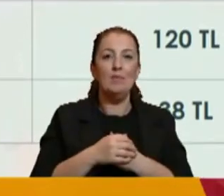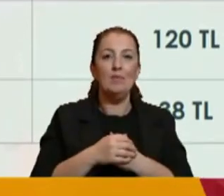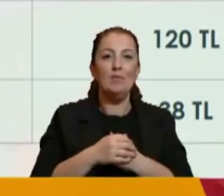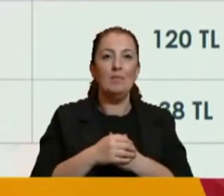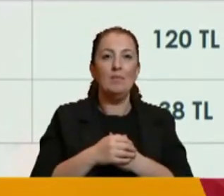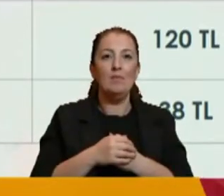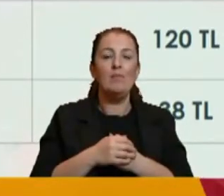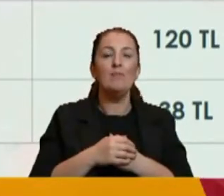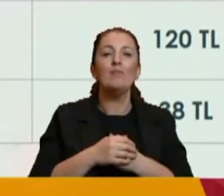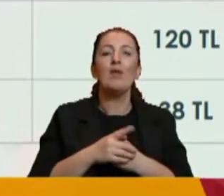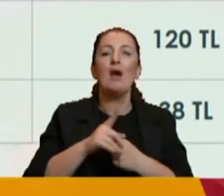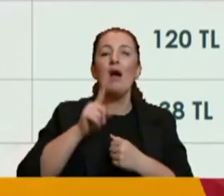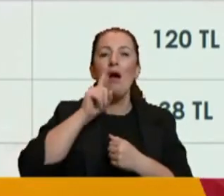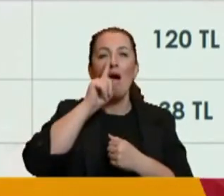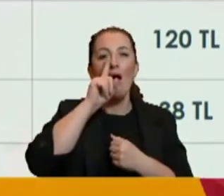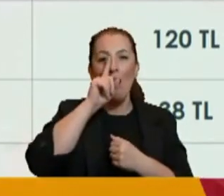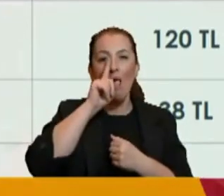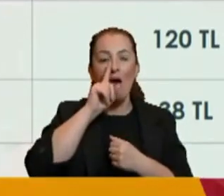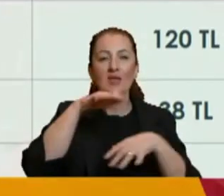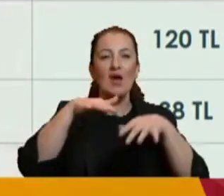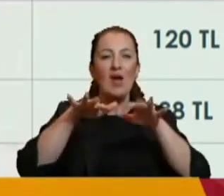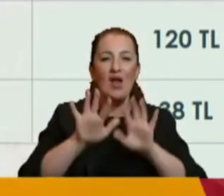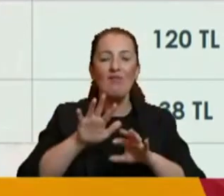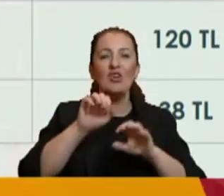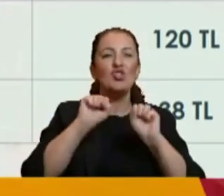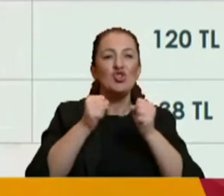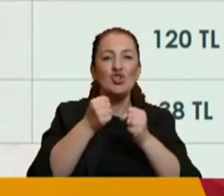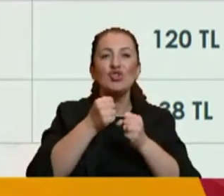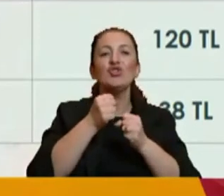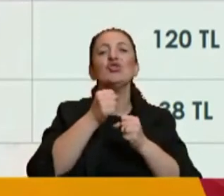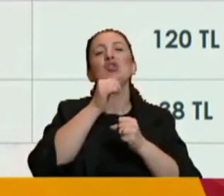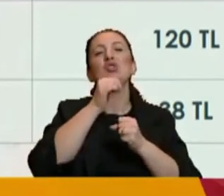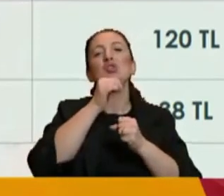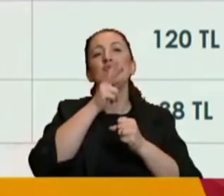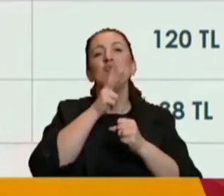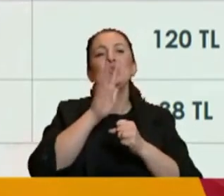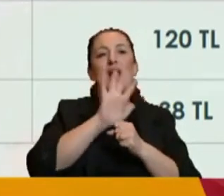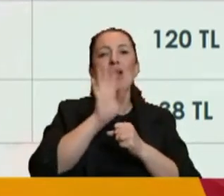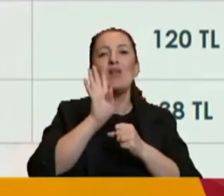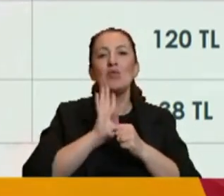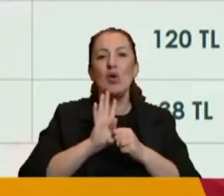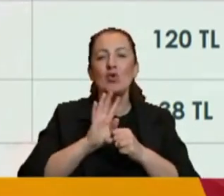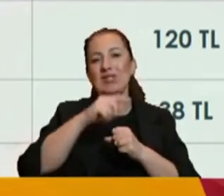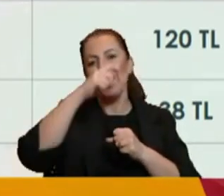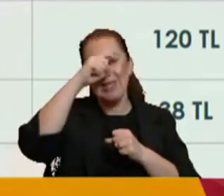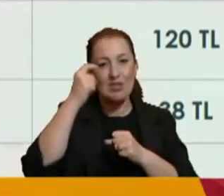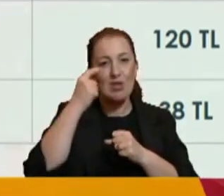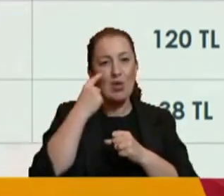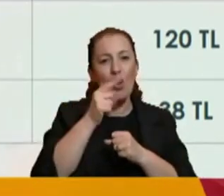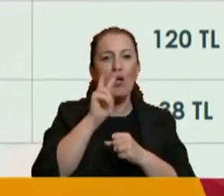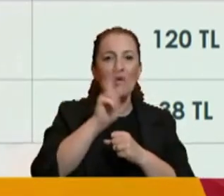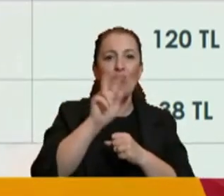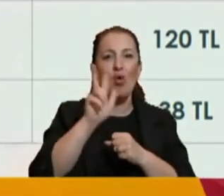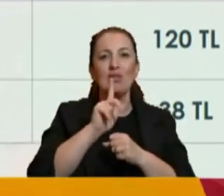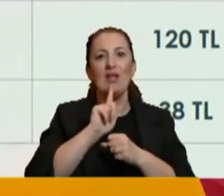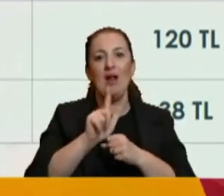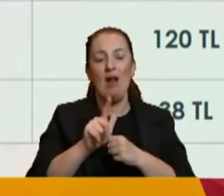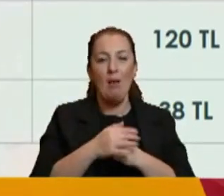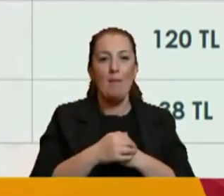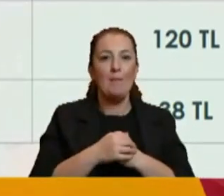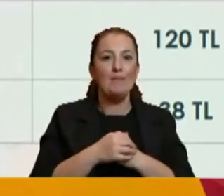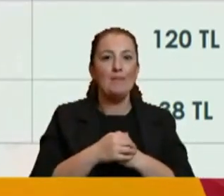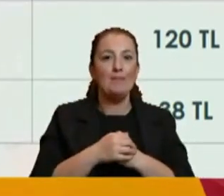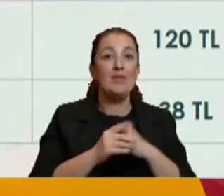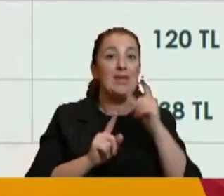doğalgaz kış aylarında 350-400 liraya yaz aylarında 20 ile 30 Türk Lirası arasında